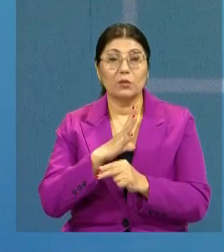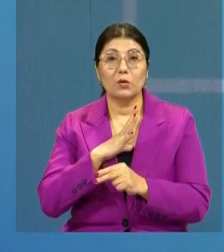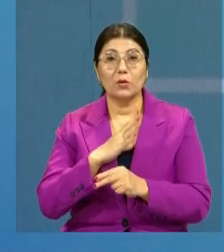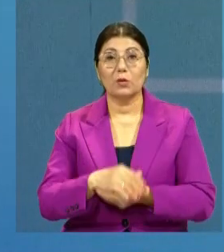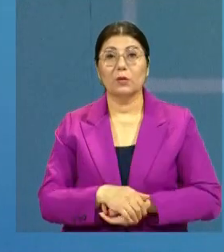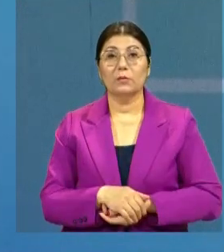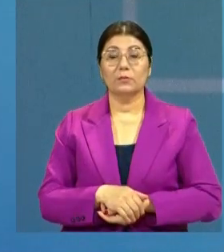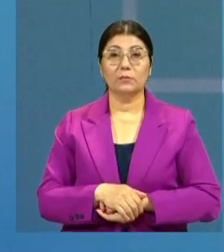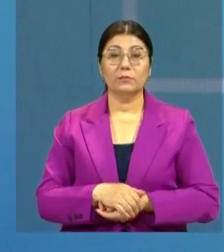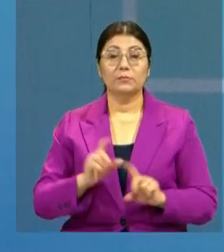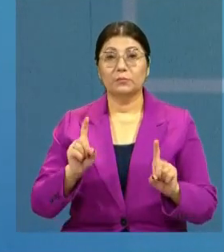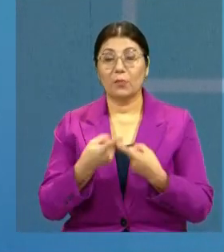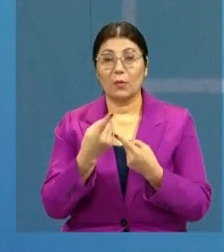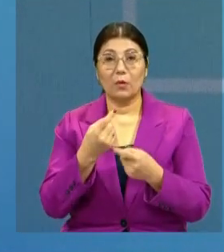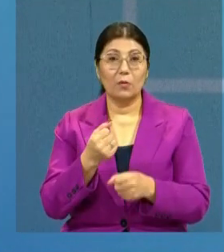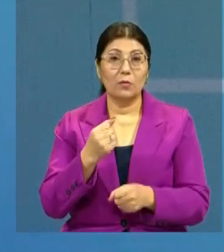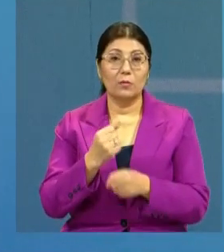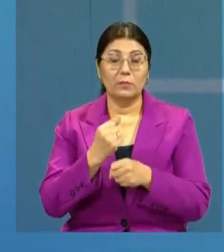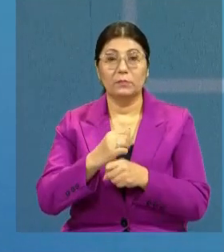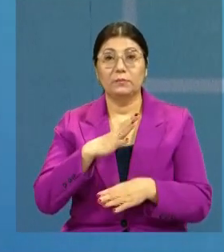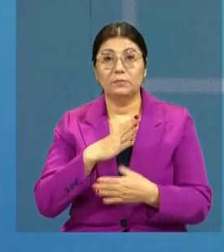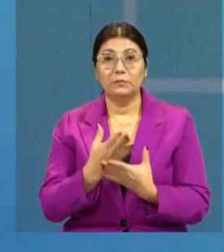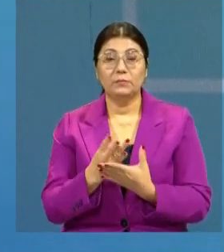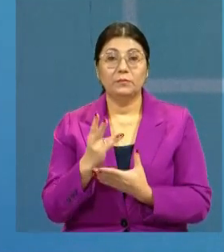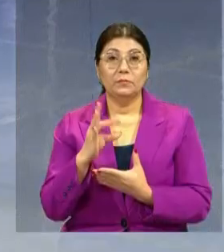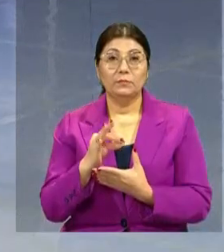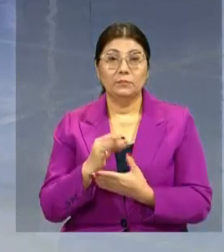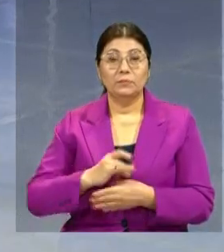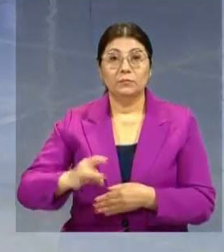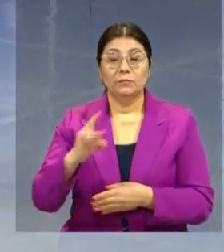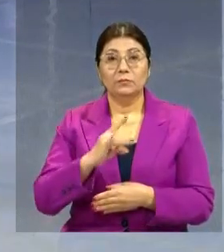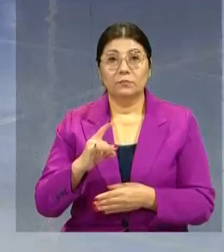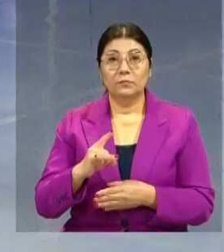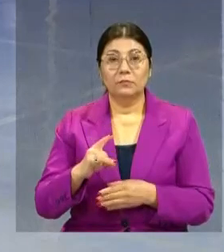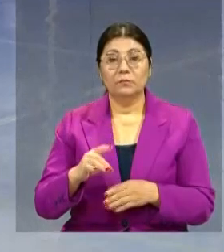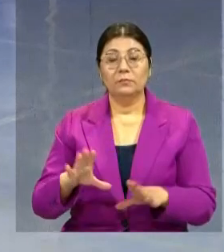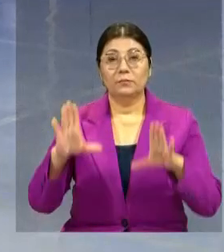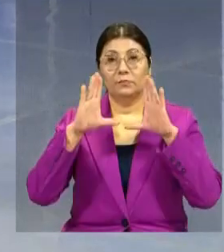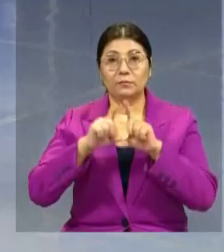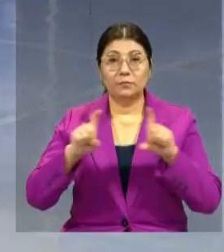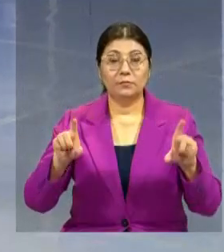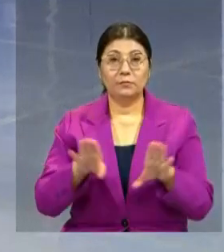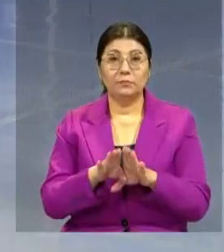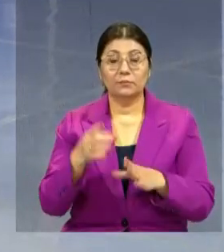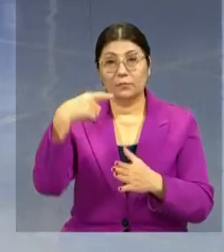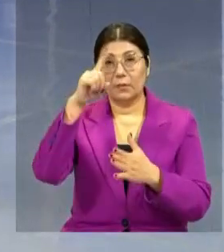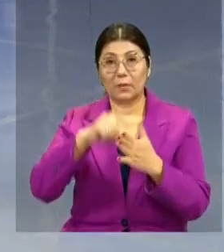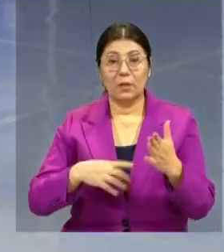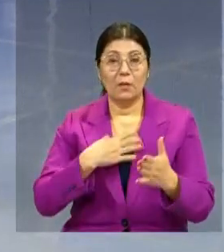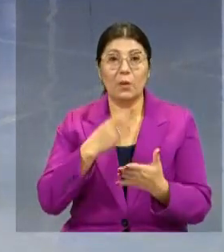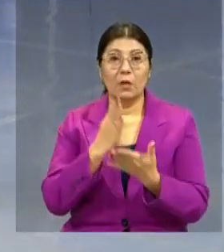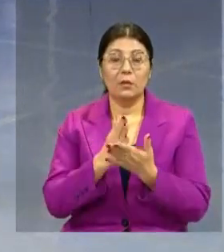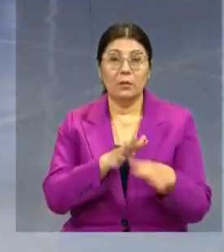16-дың аясында болды, мәселен. Дей тұрғанмен аудандық мешіттерге де осындай діни маңызы бар